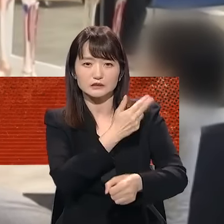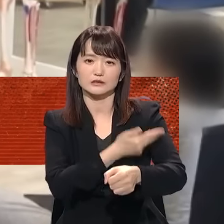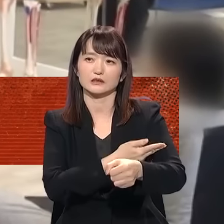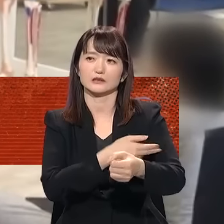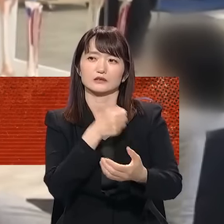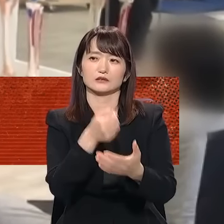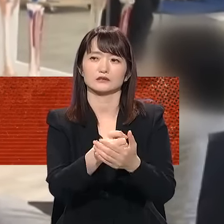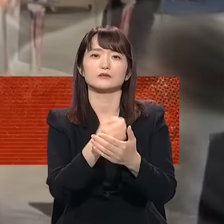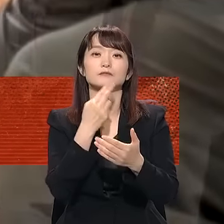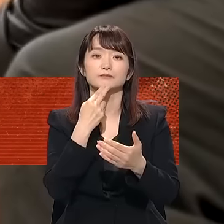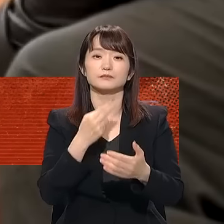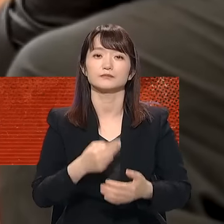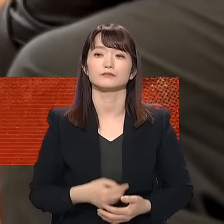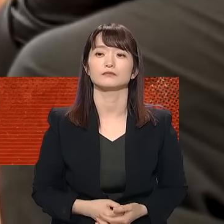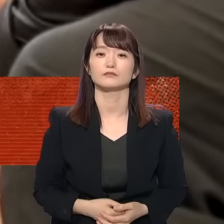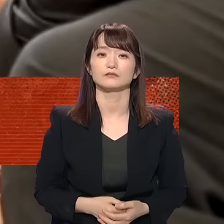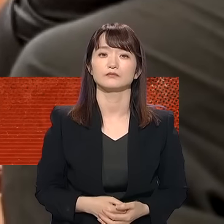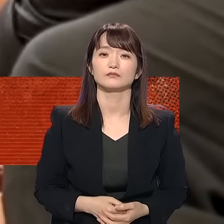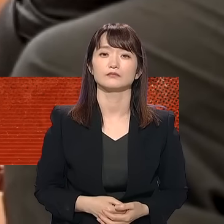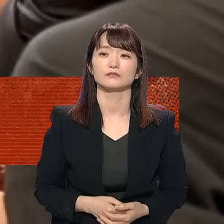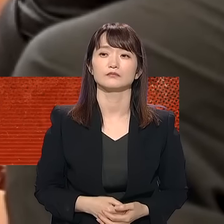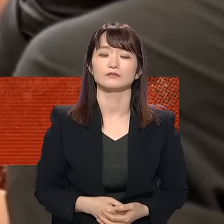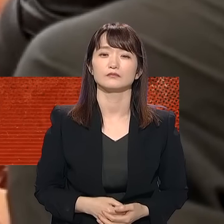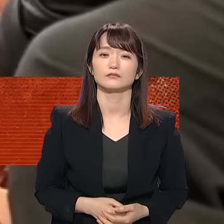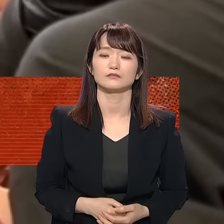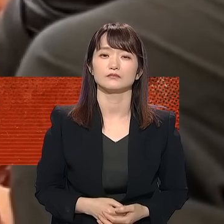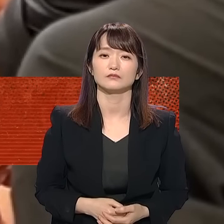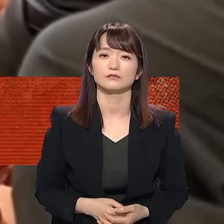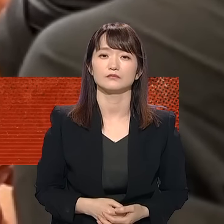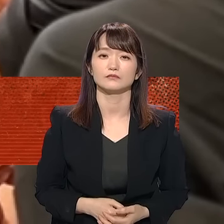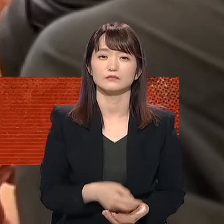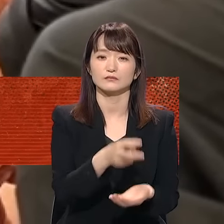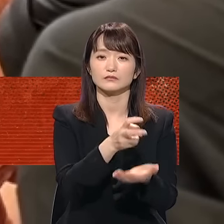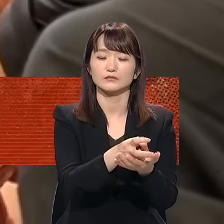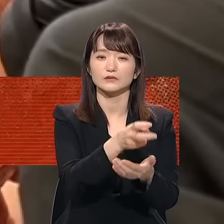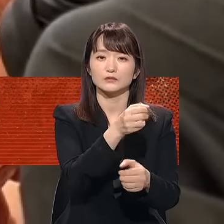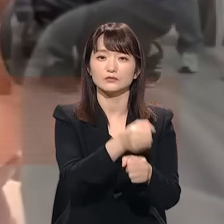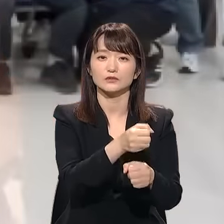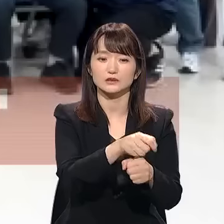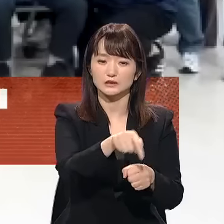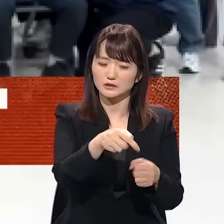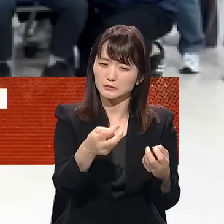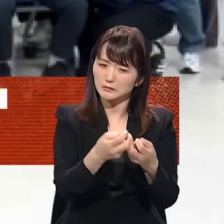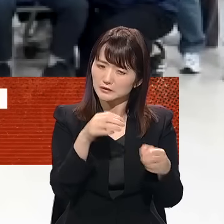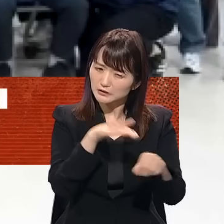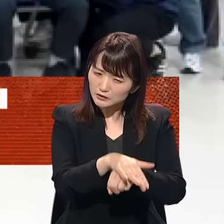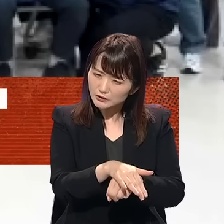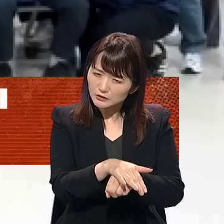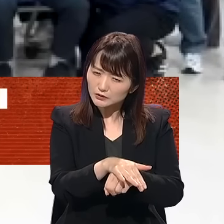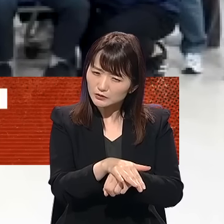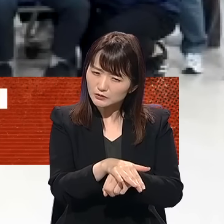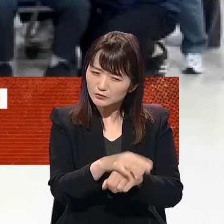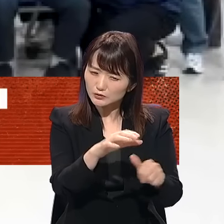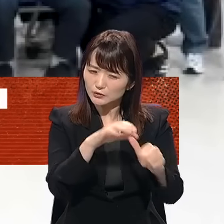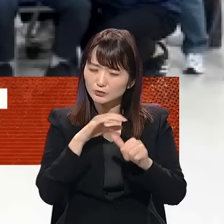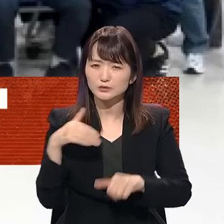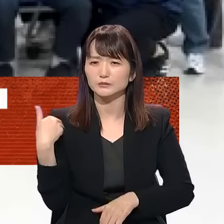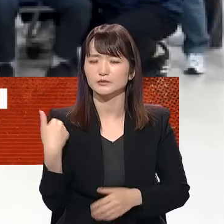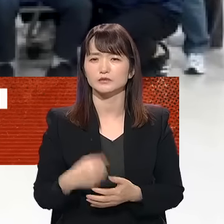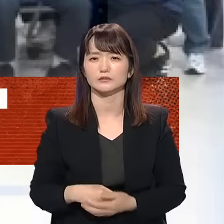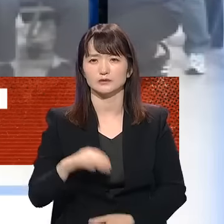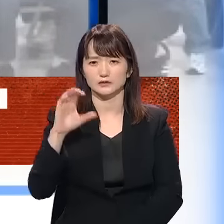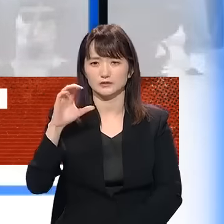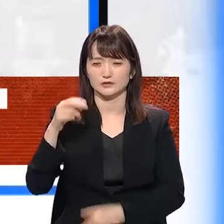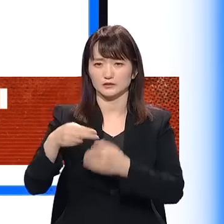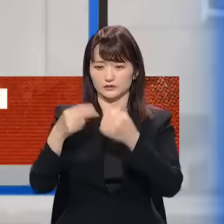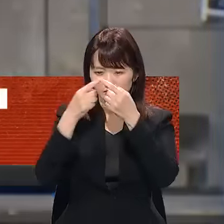정해진게 없습니다 그럼 이런 식으로 이용해 되 거라고 법만드는 사람들이 생각을 못했던 것으로 보이겠죠 자 그리고 어 카톨릭대